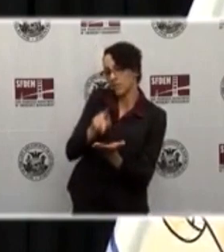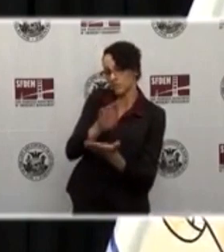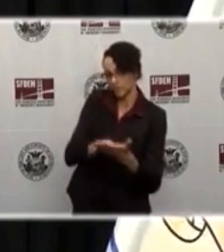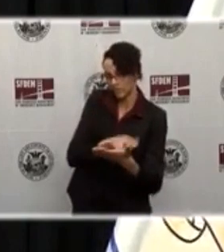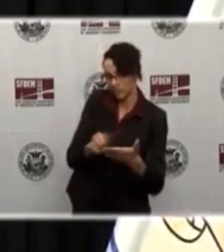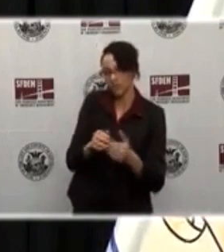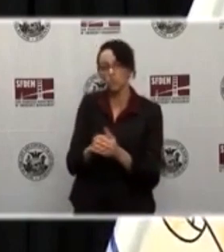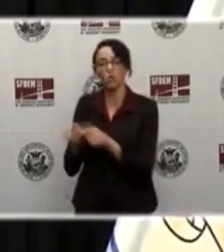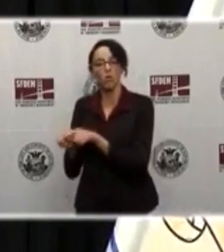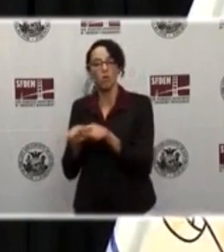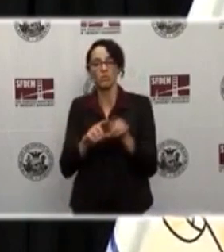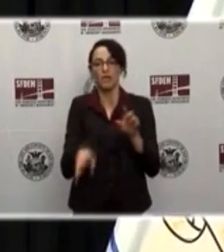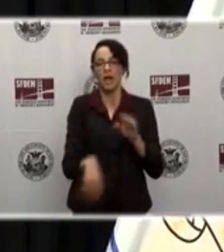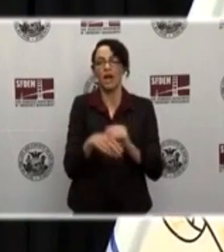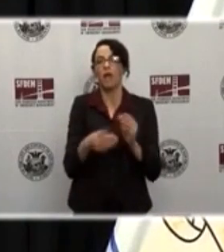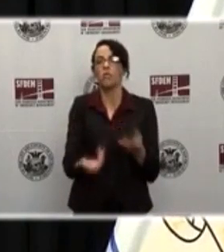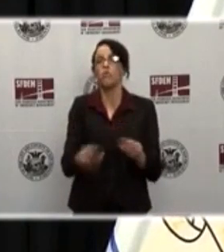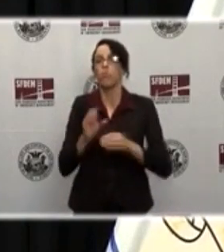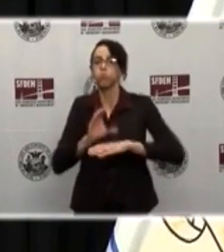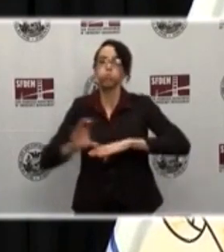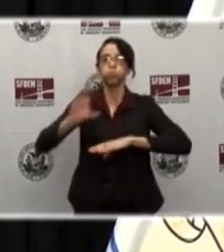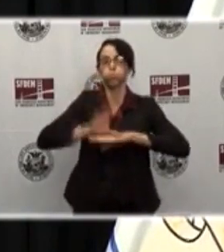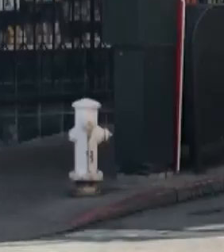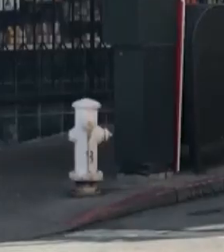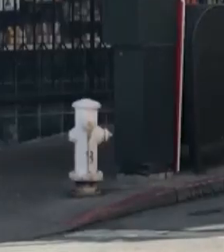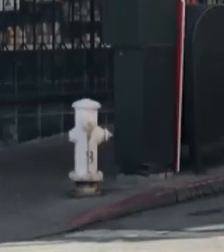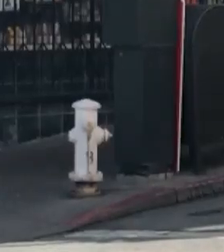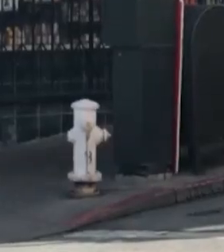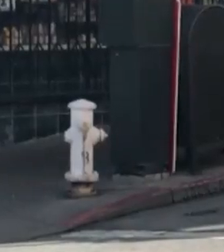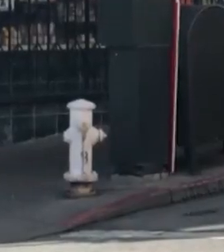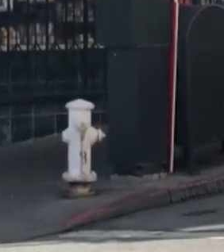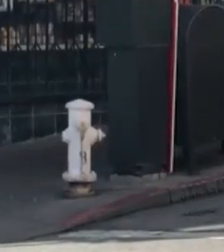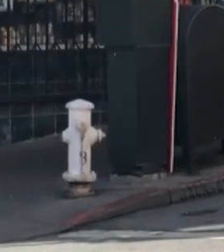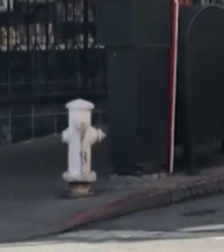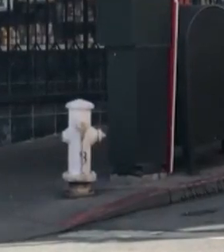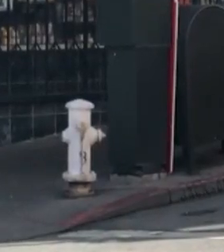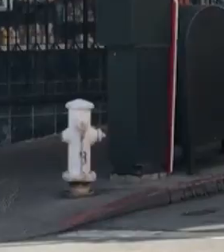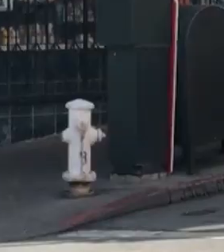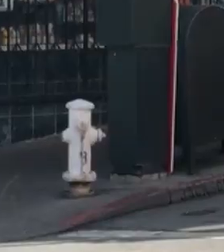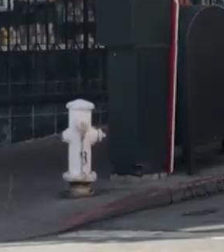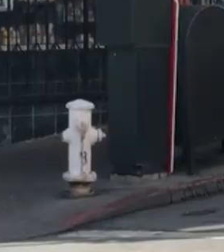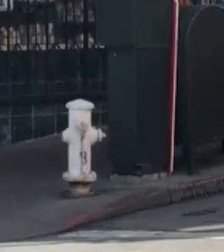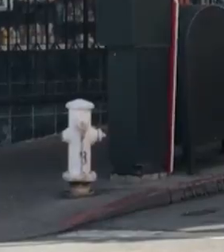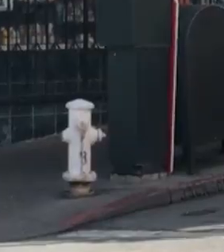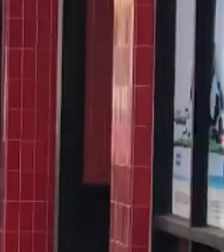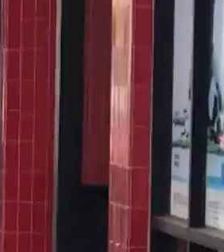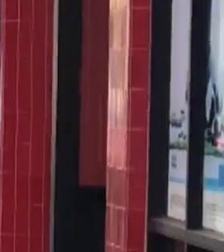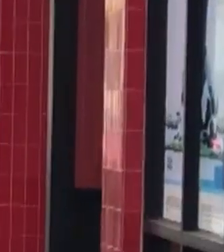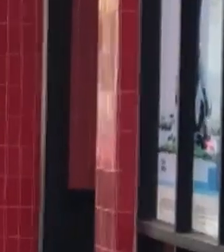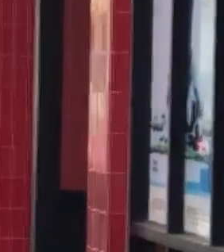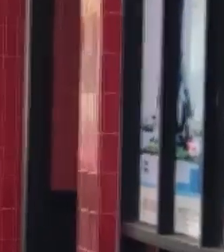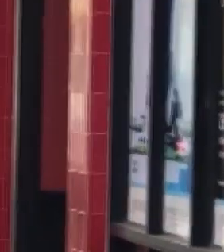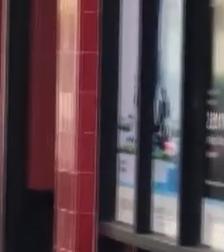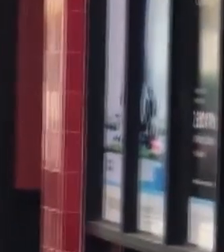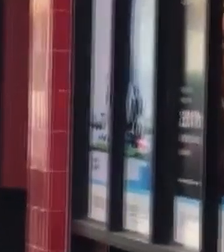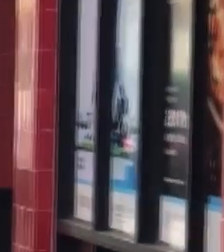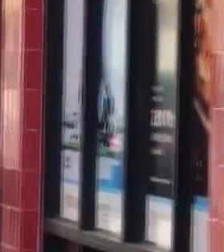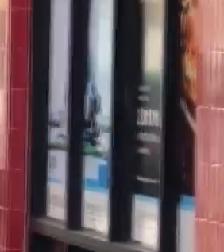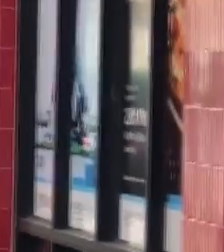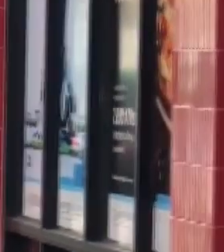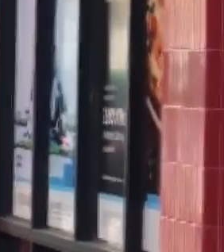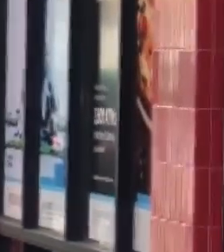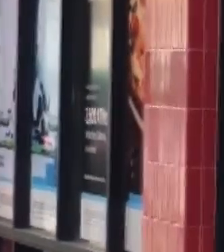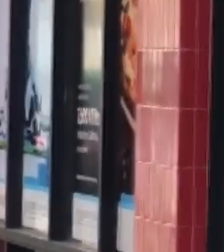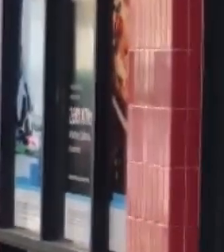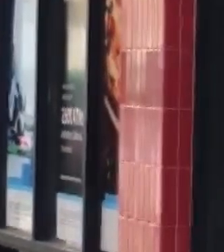grant program for small businesses as well. 至于疫情方面，市府卫生部门首度建议市民外出